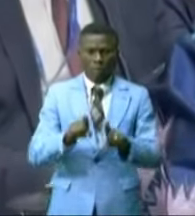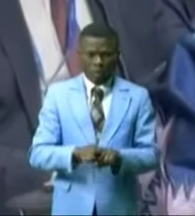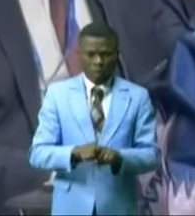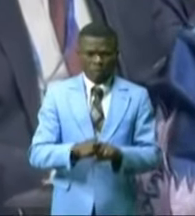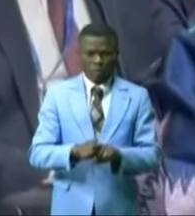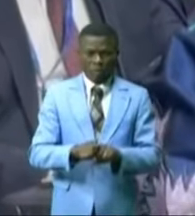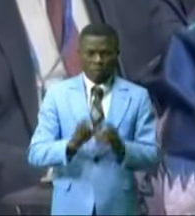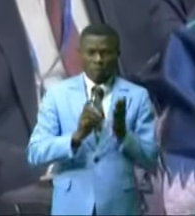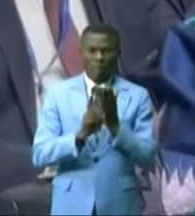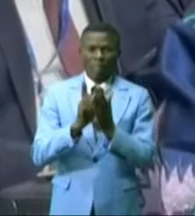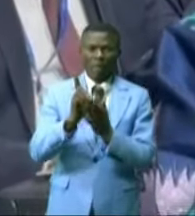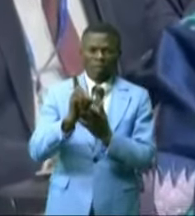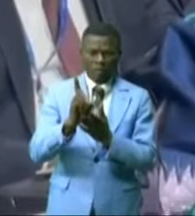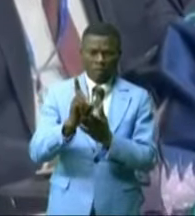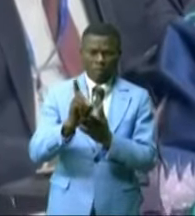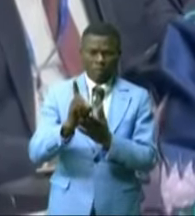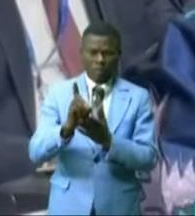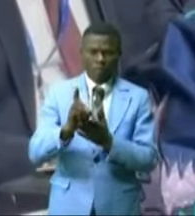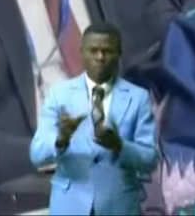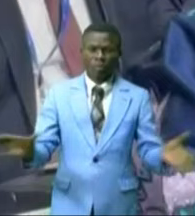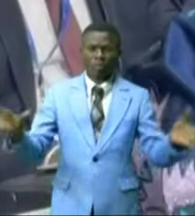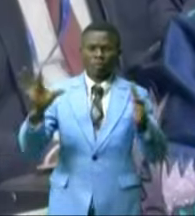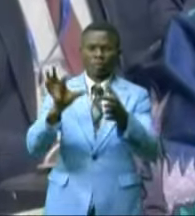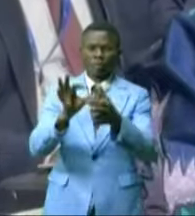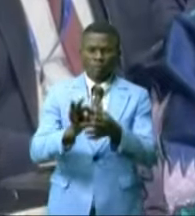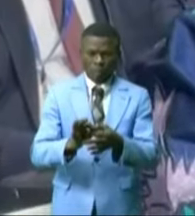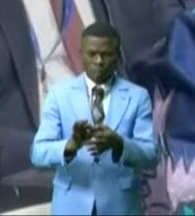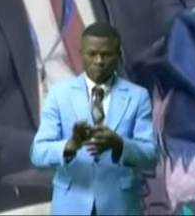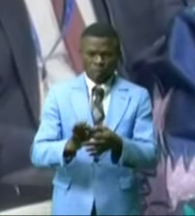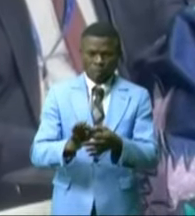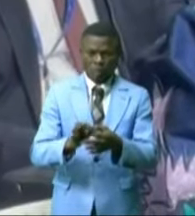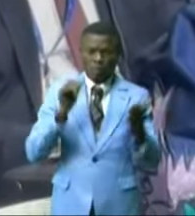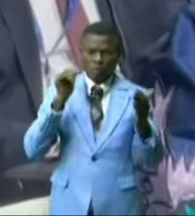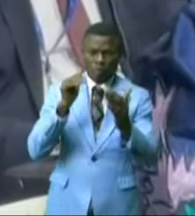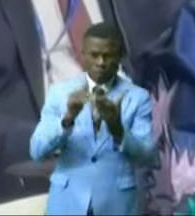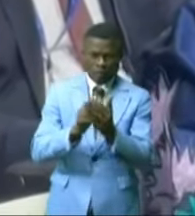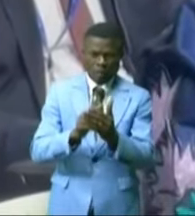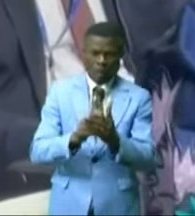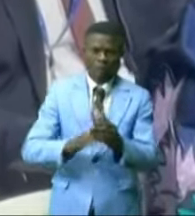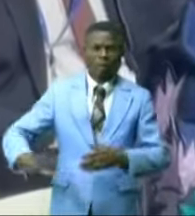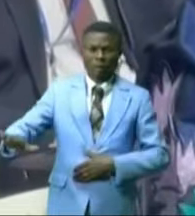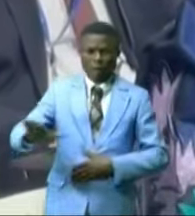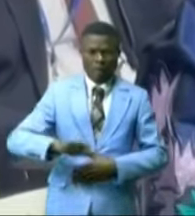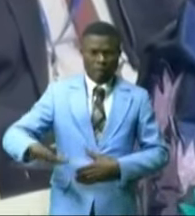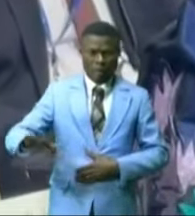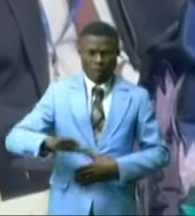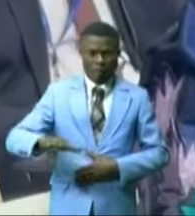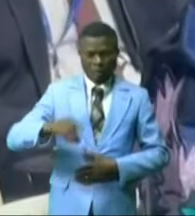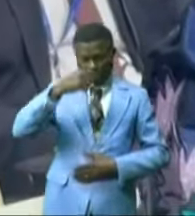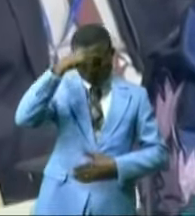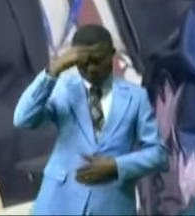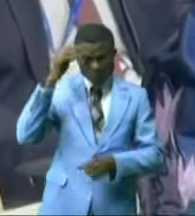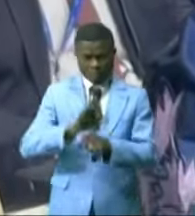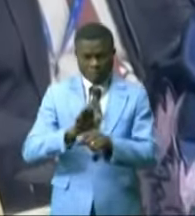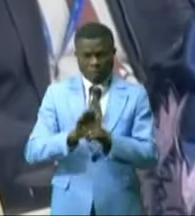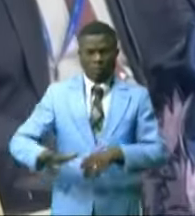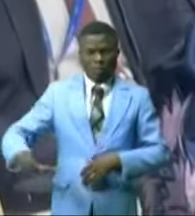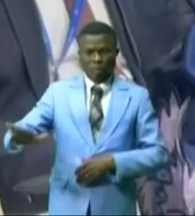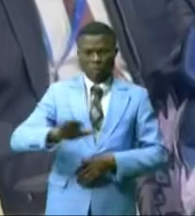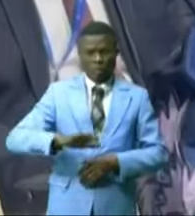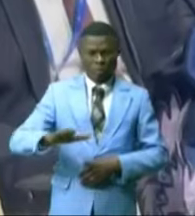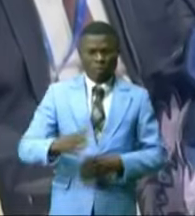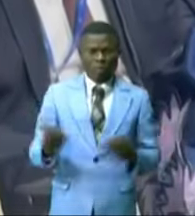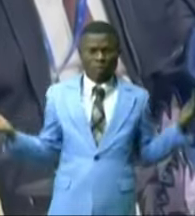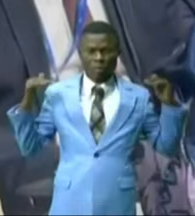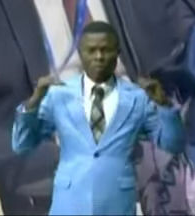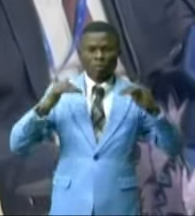de booster la solidarité face à ces pays insulaires et les pays